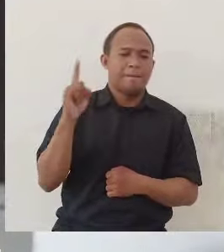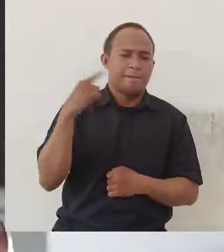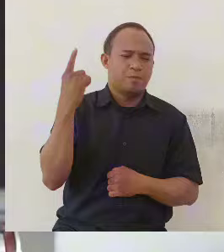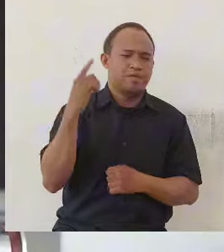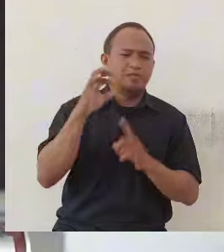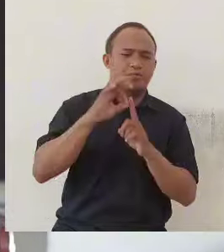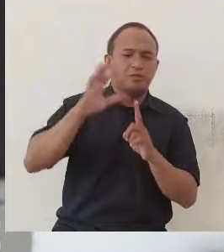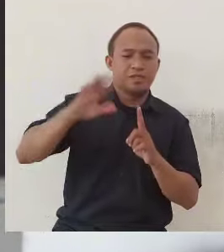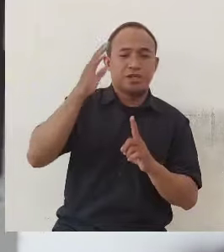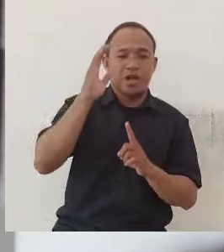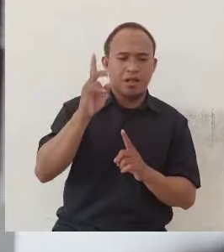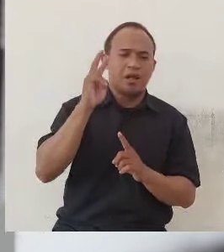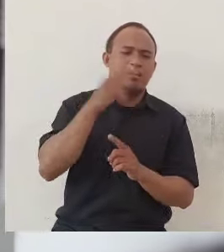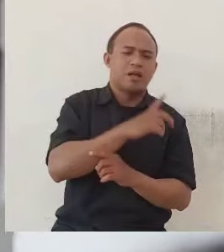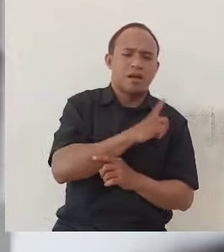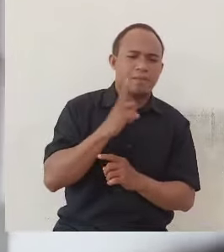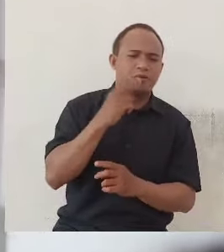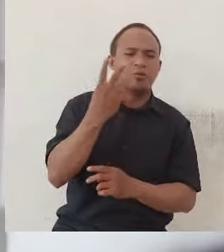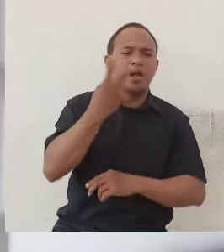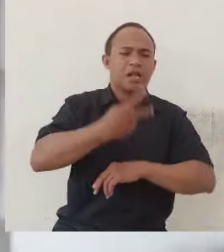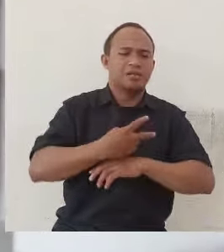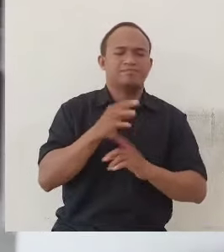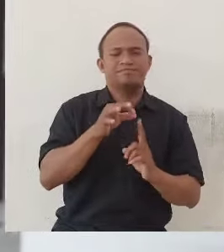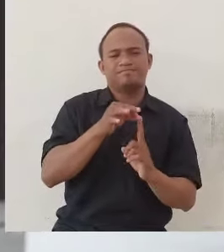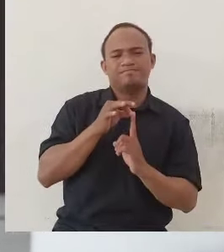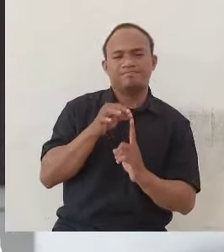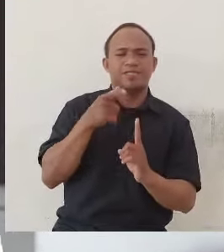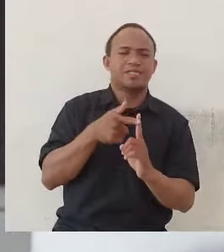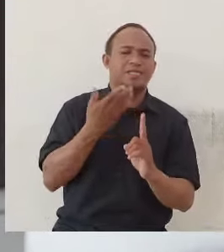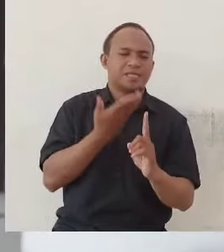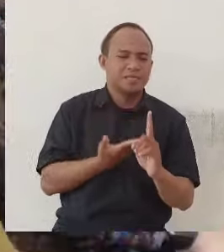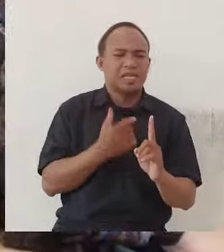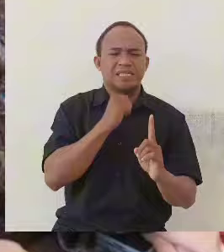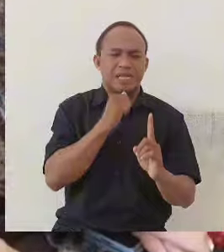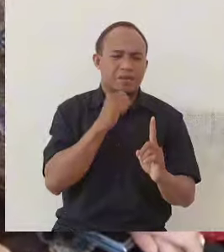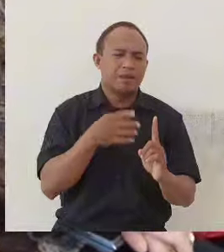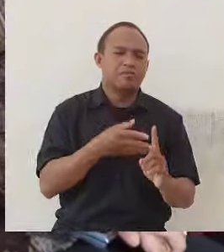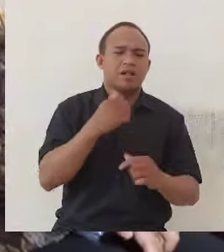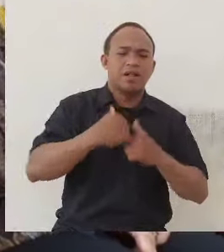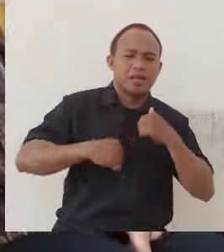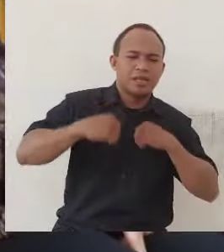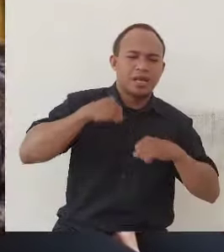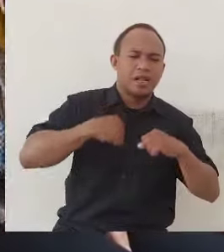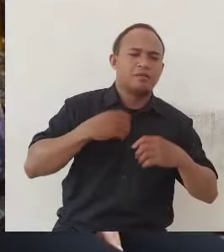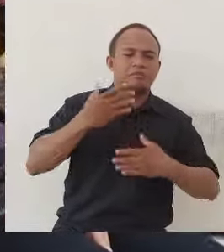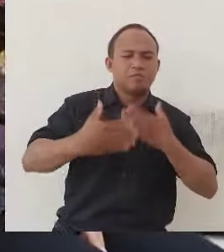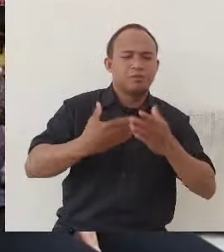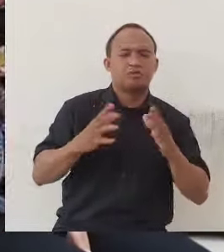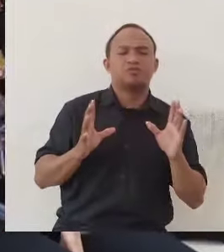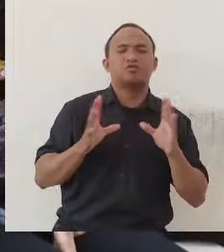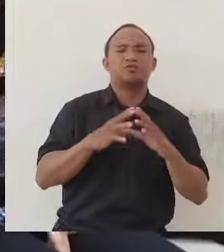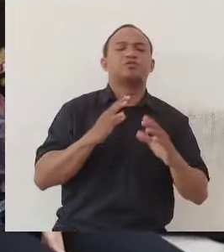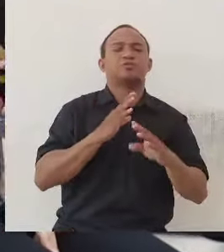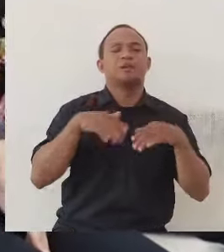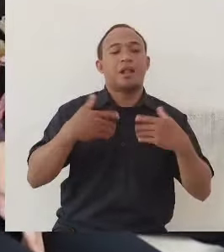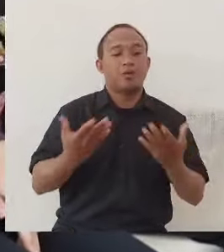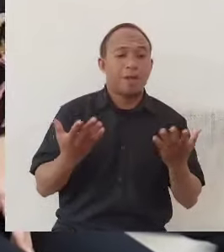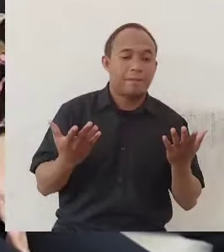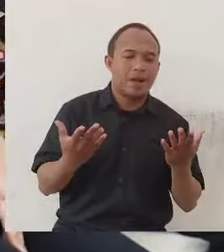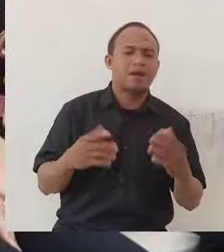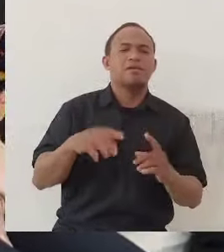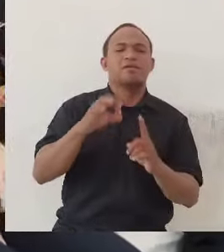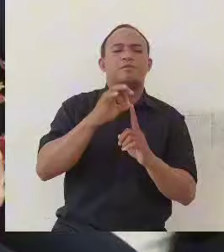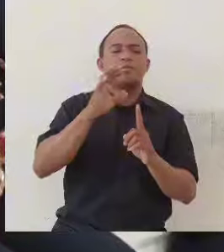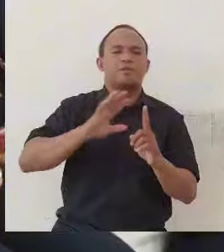KPK RI di Provinsi Gorontalo selama 2 hari berturut-turut. Kegiatan tersebut dihadiri pelaku usaha dan swasta,